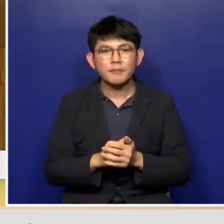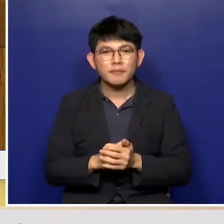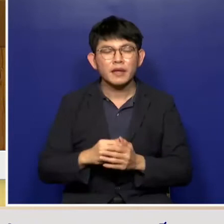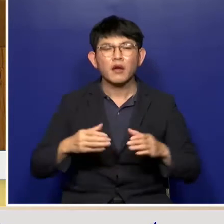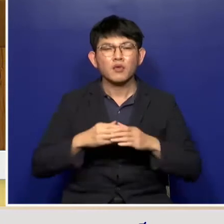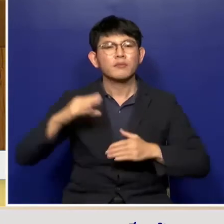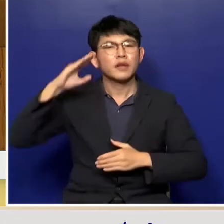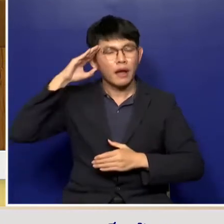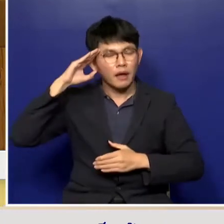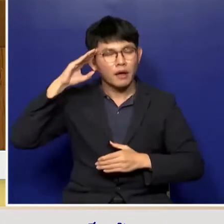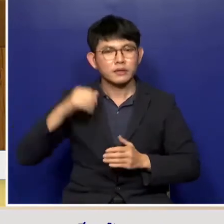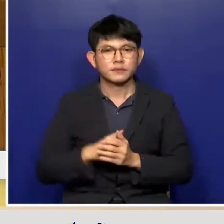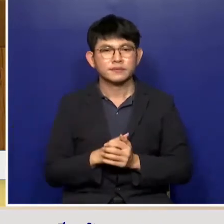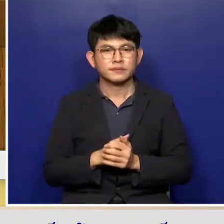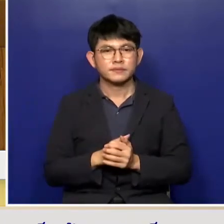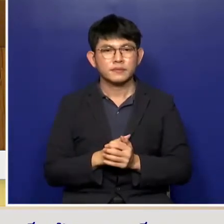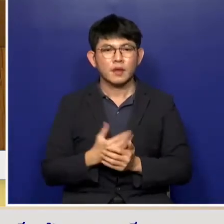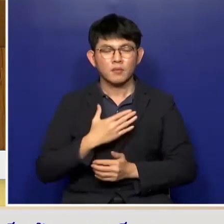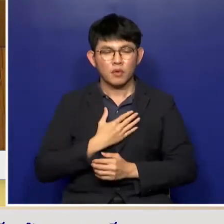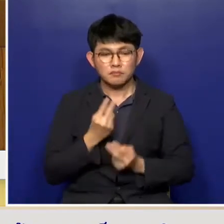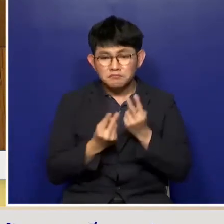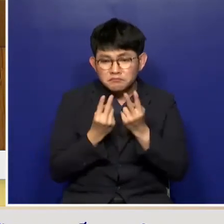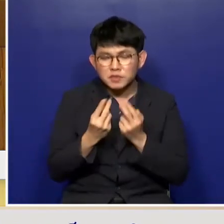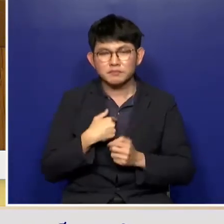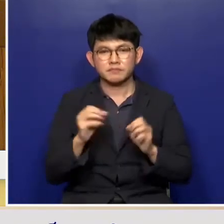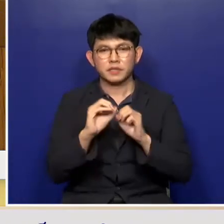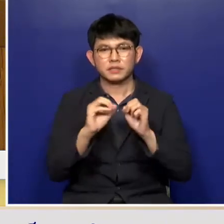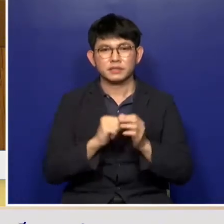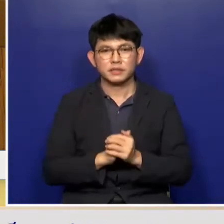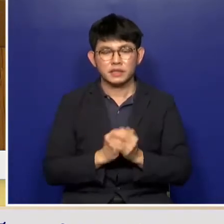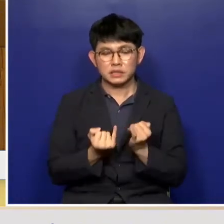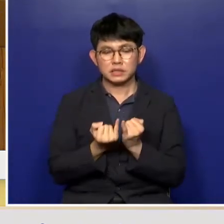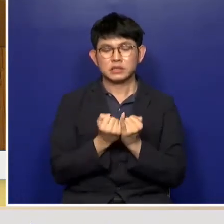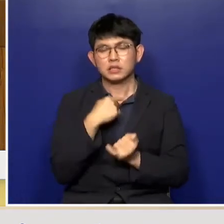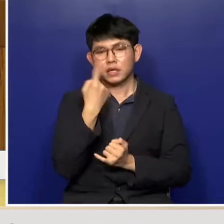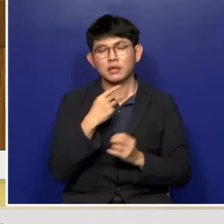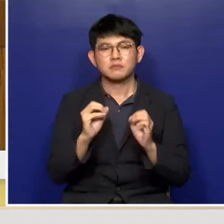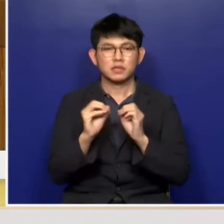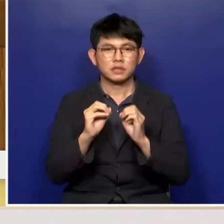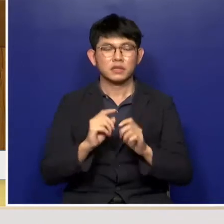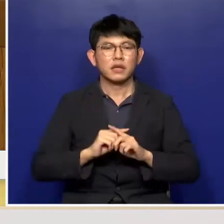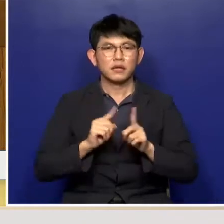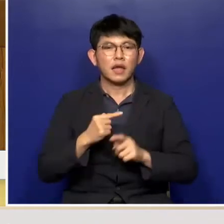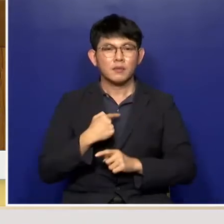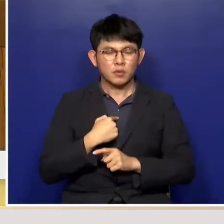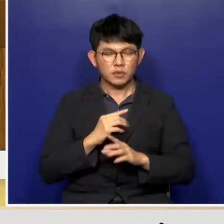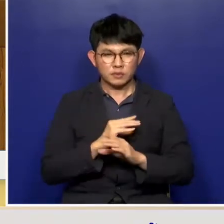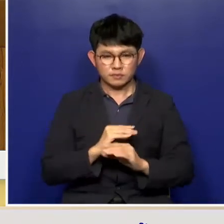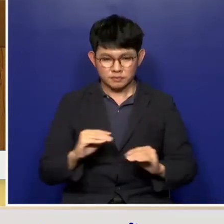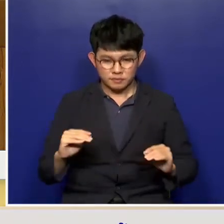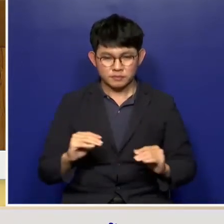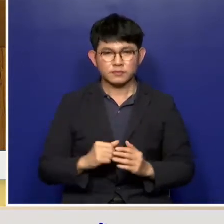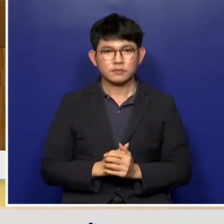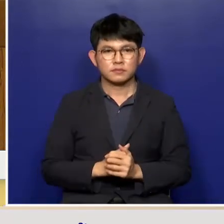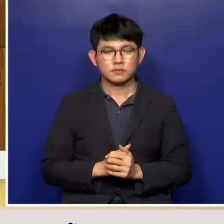ทั้สิ้นจำจโนทนี้ผมไมเคยไปเยยม ยือนไขทั้สิ้นไมเคยถึเรามาใครแตผมจะเป็ตองสงบควขาดแยงให้ได้